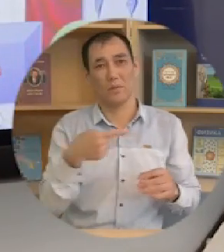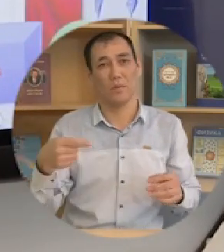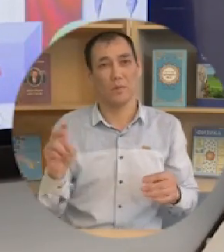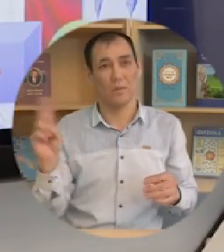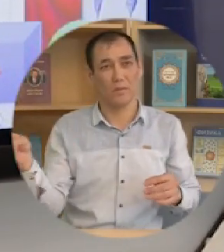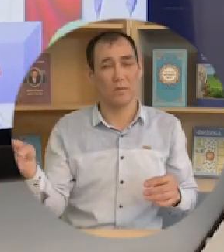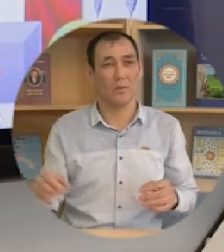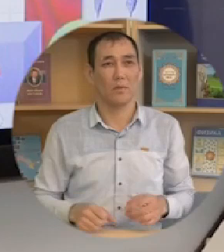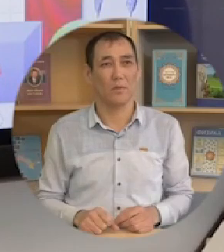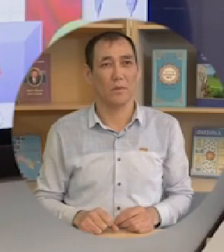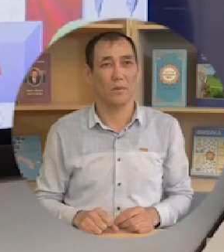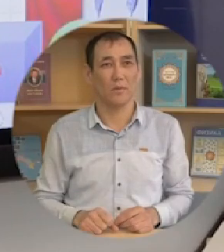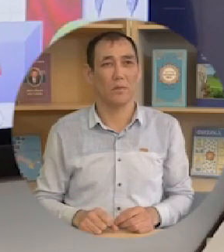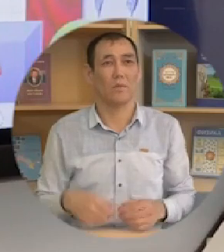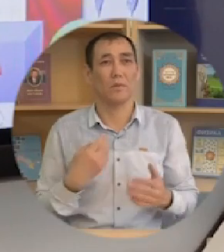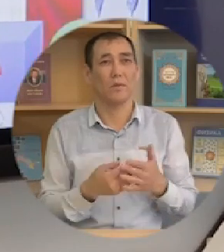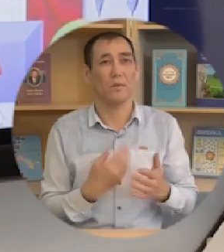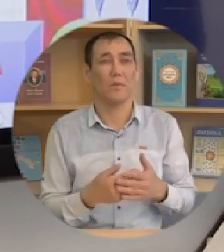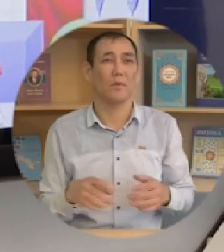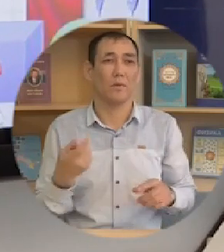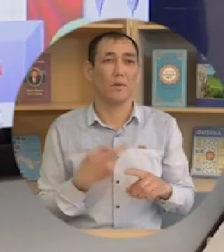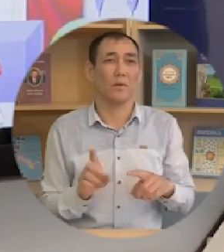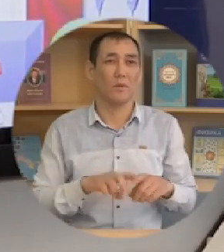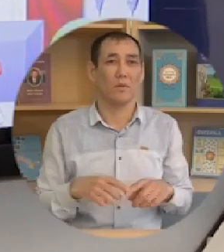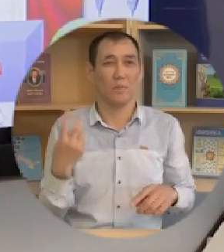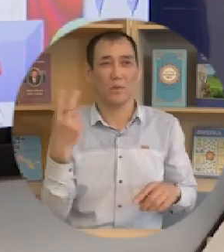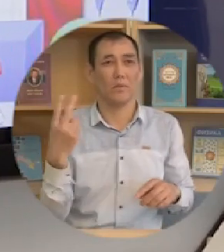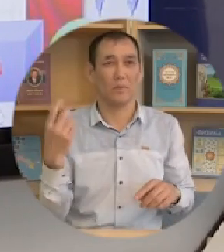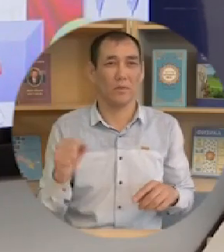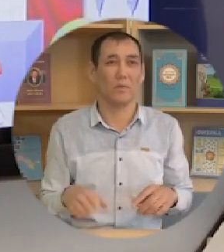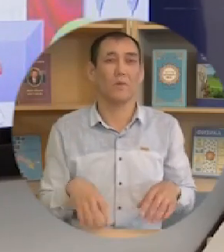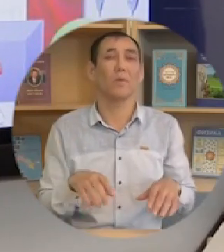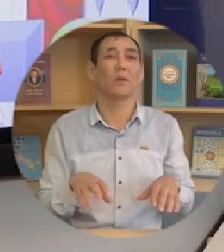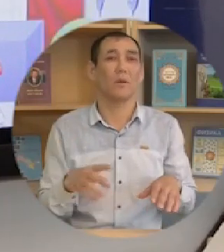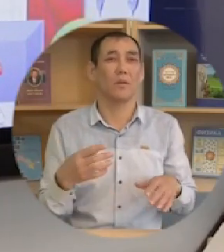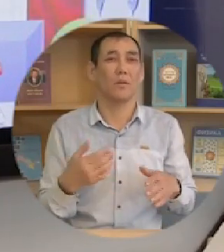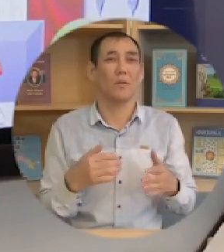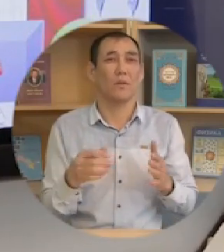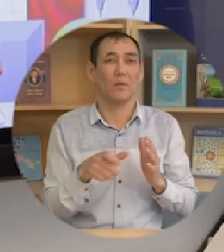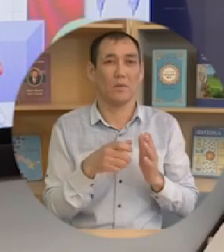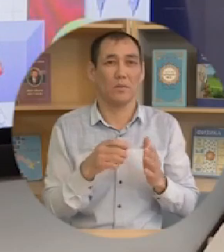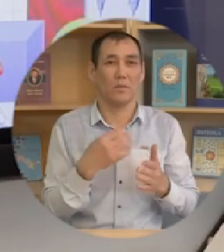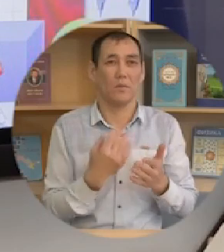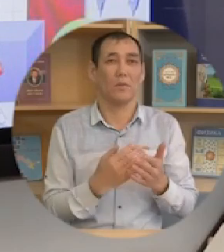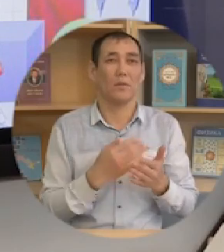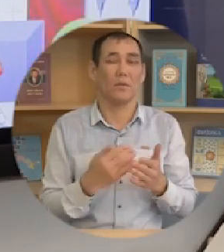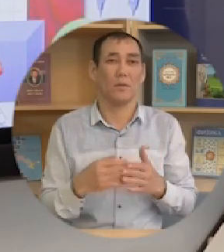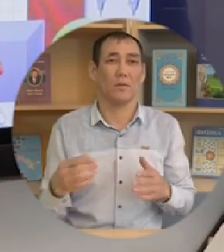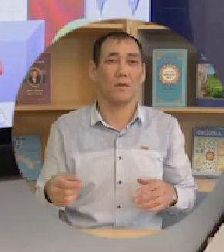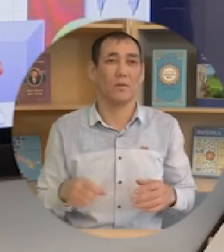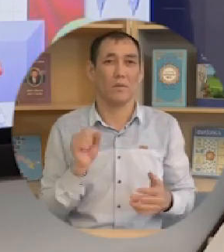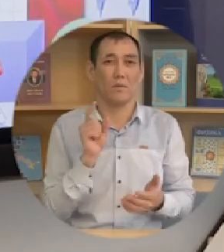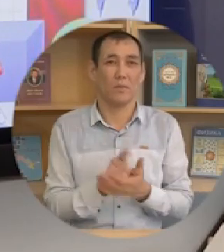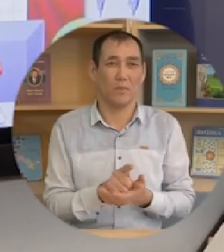алынған Q. Мәселе шешу 2 басқыштан ібарат болып, бірінші мәселе